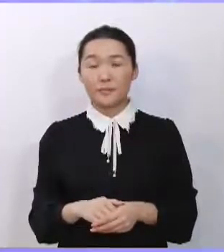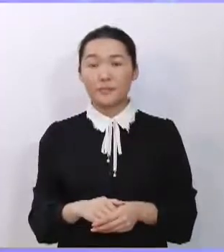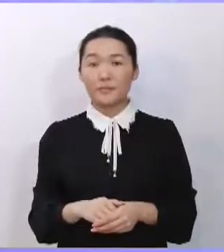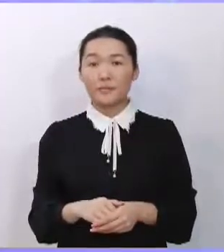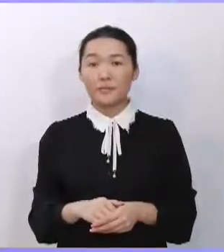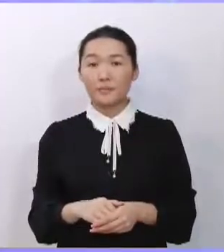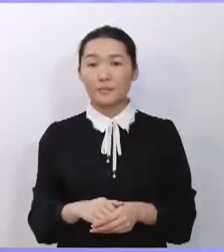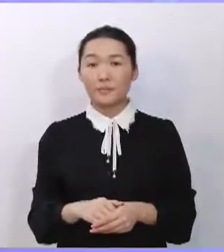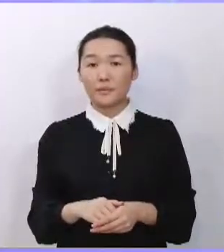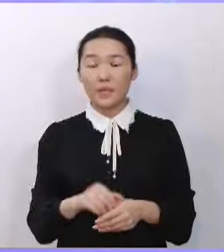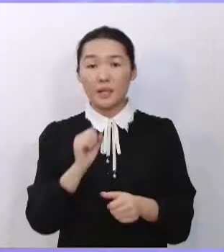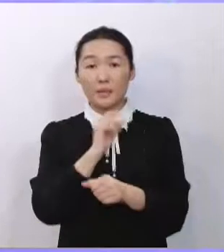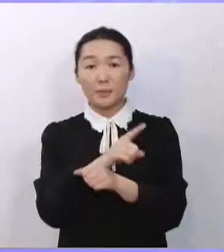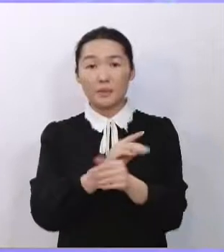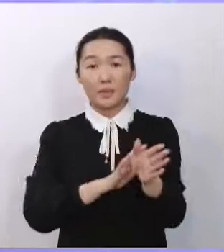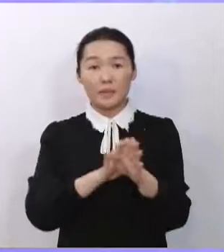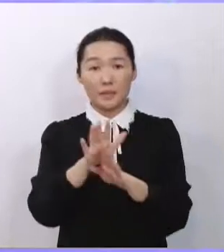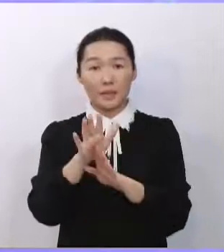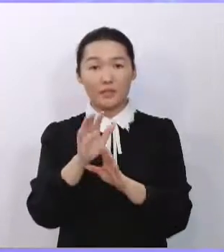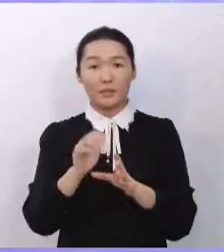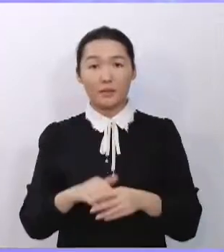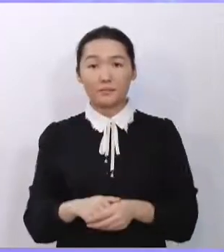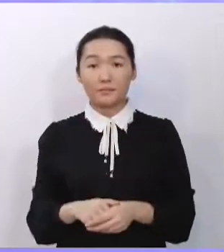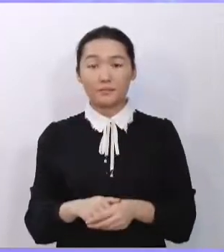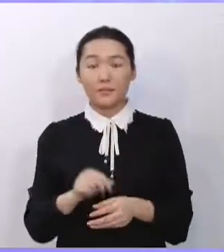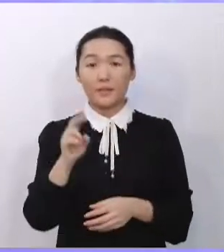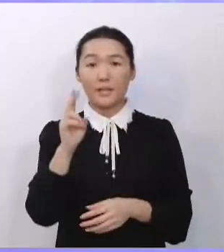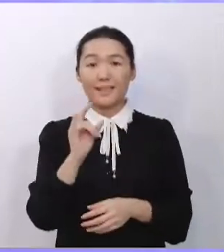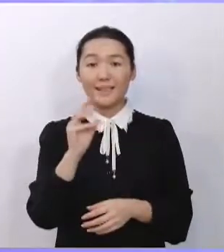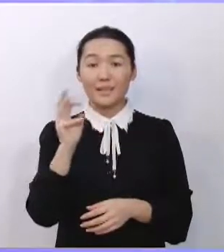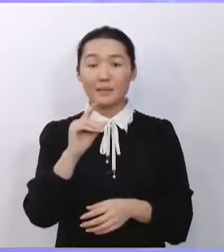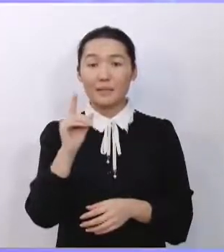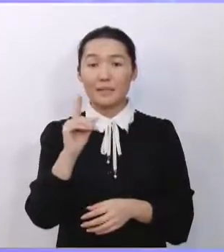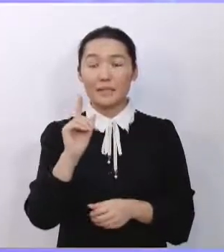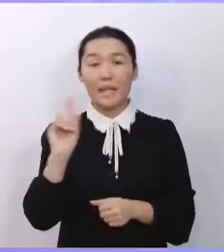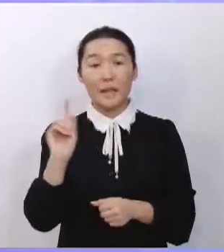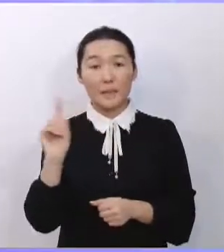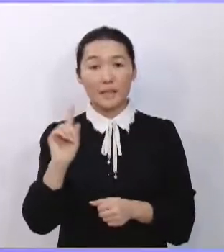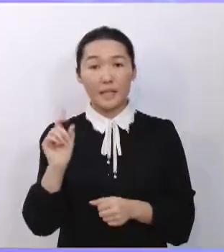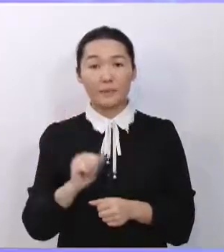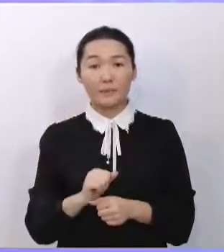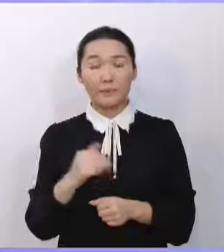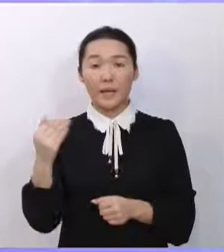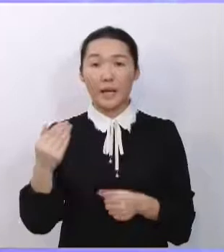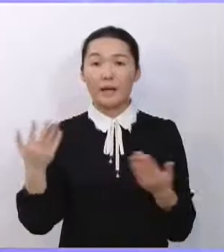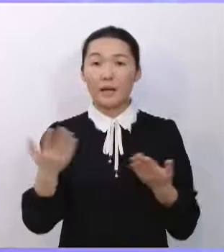Берилген тапшырмаларды аткаргыла. Кымыз эмне? Ал